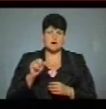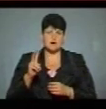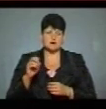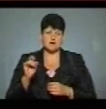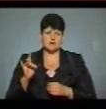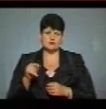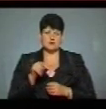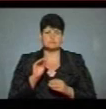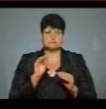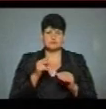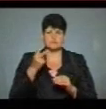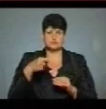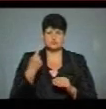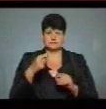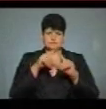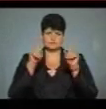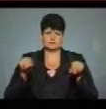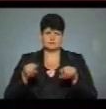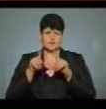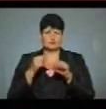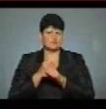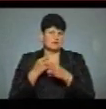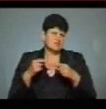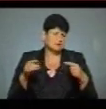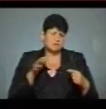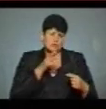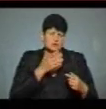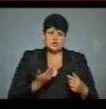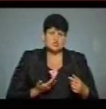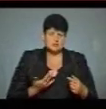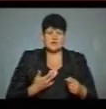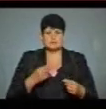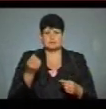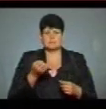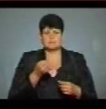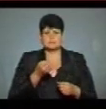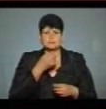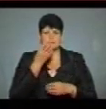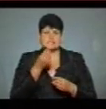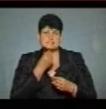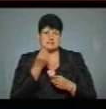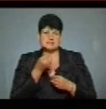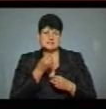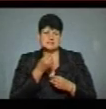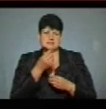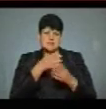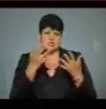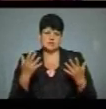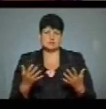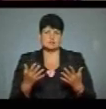автора, які він створив у різні періоди свого життя, серед них пейзажі і натюрморти, повідомив директор музею Ігор Дуда.